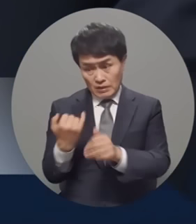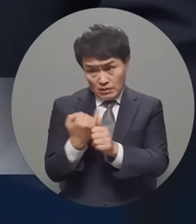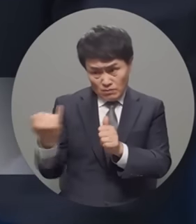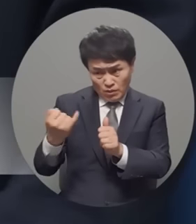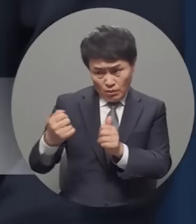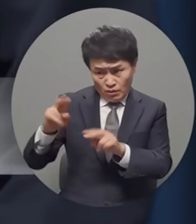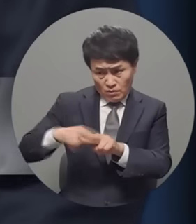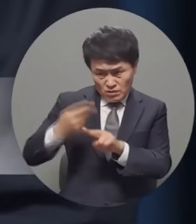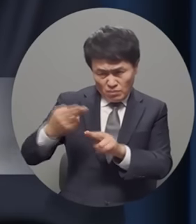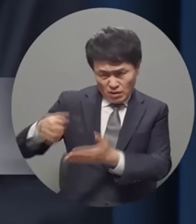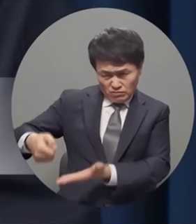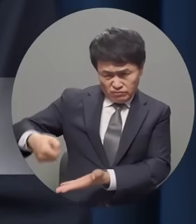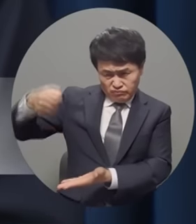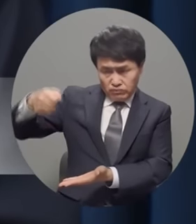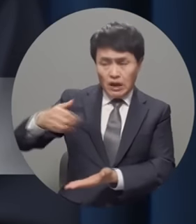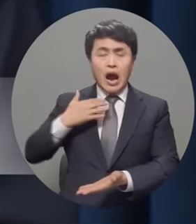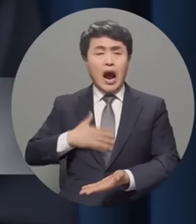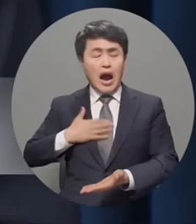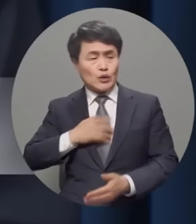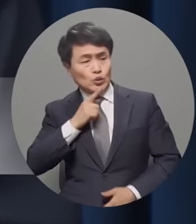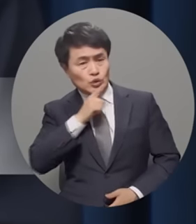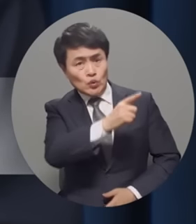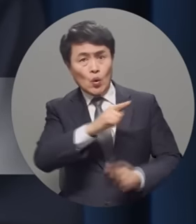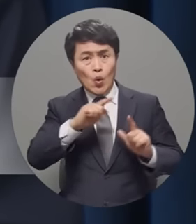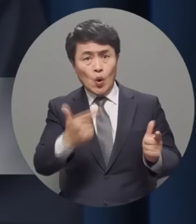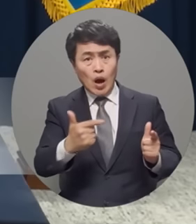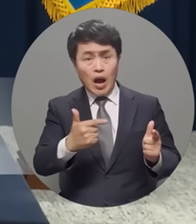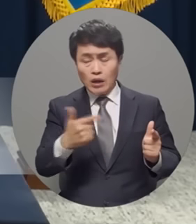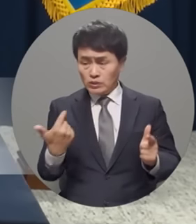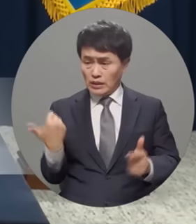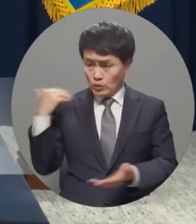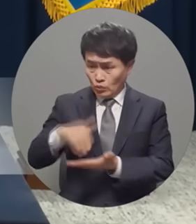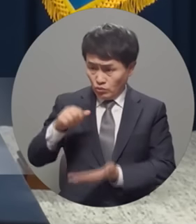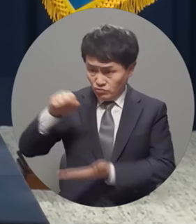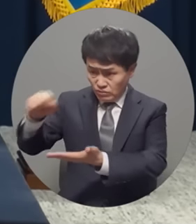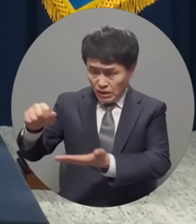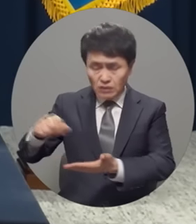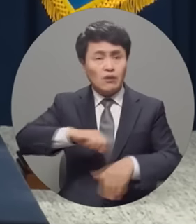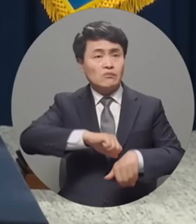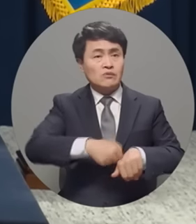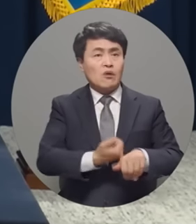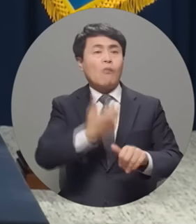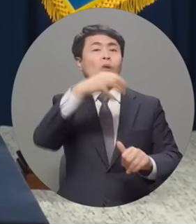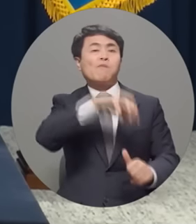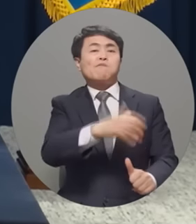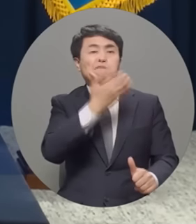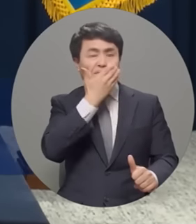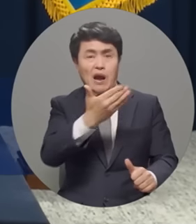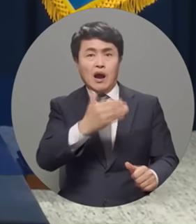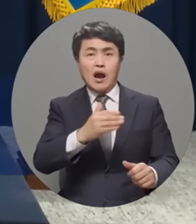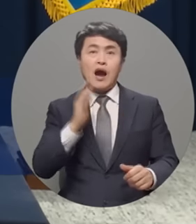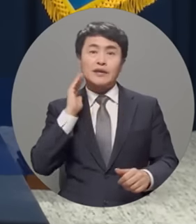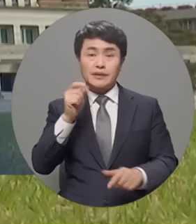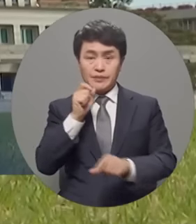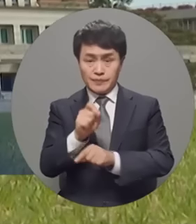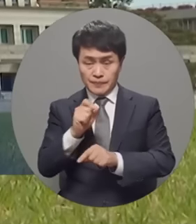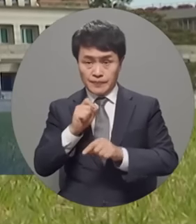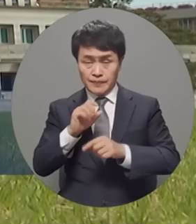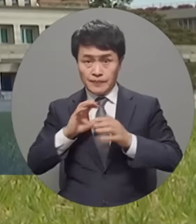선물 수수 사실을 알고도 신고하지 않고 돌려주지도 않았다면 처벌 대상입니다. 대통령실 관계자